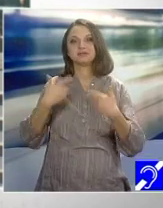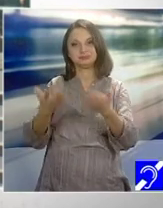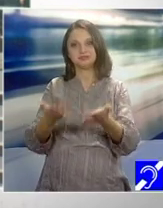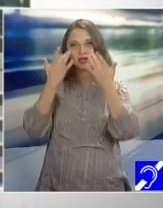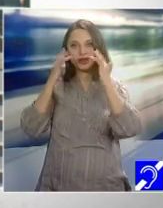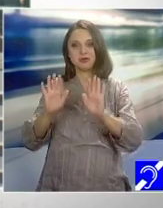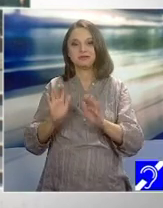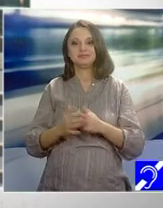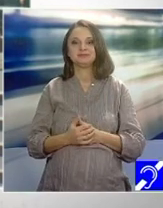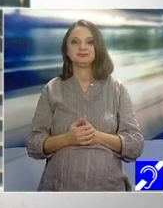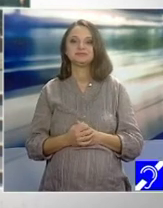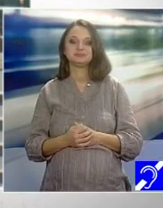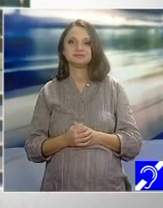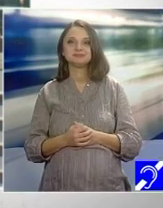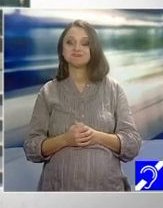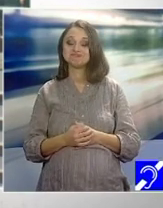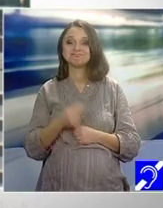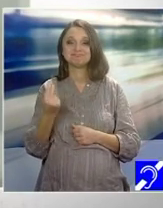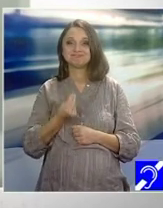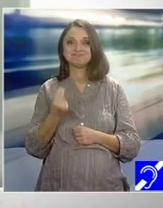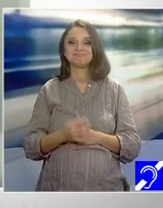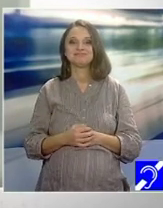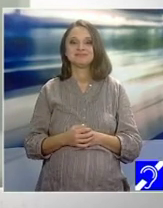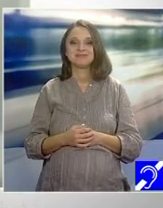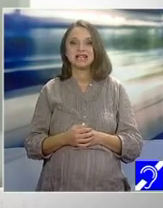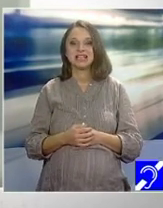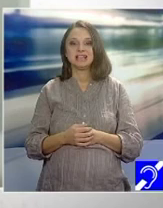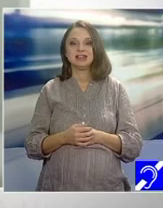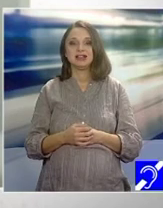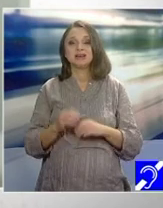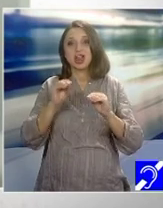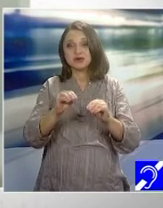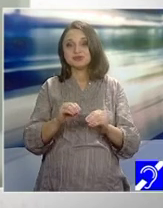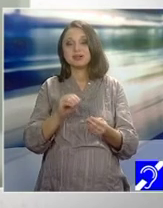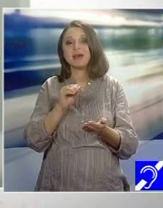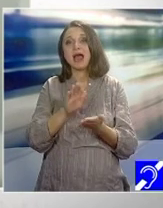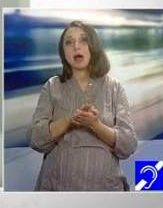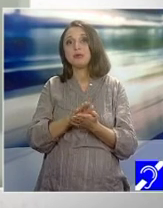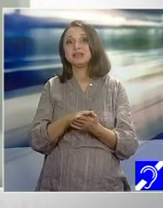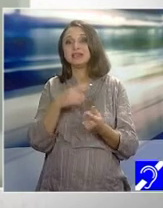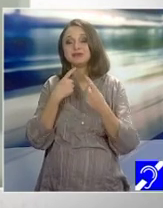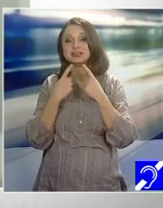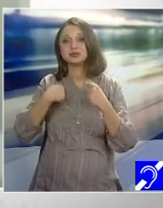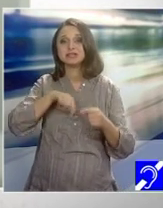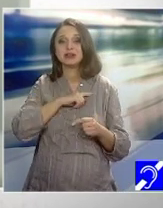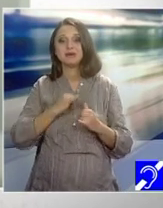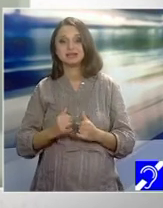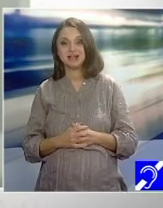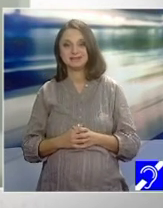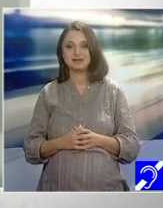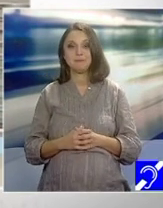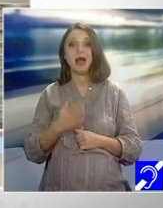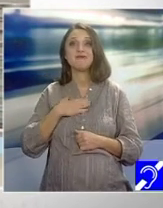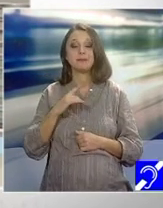l-am donat. Fantastic. Și ajungem la motivul discuției noastre de astăzi.